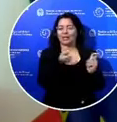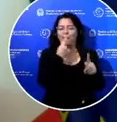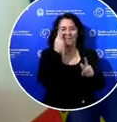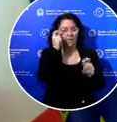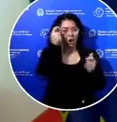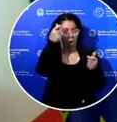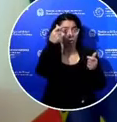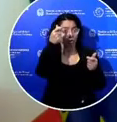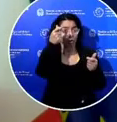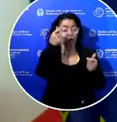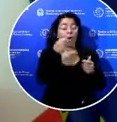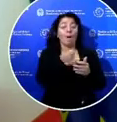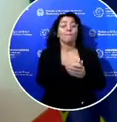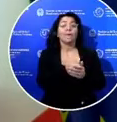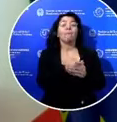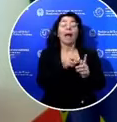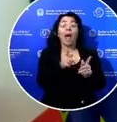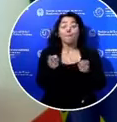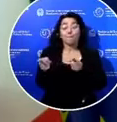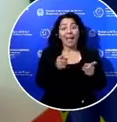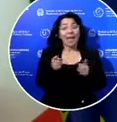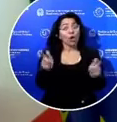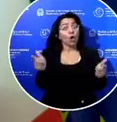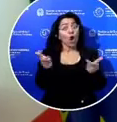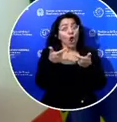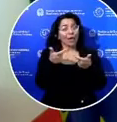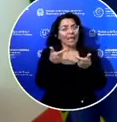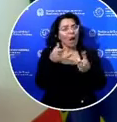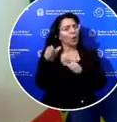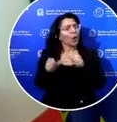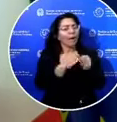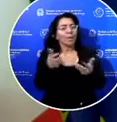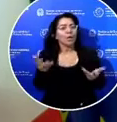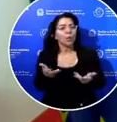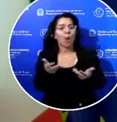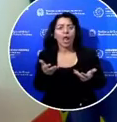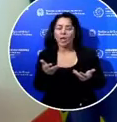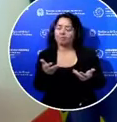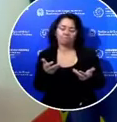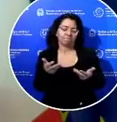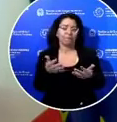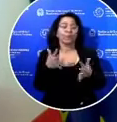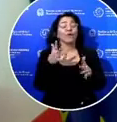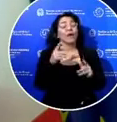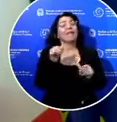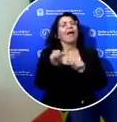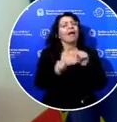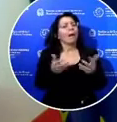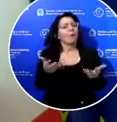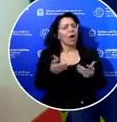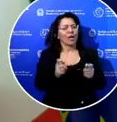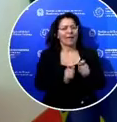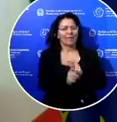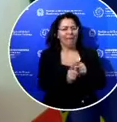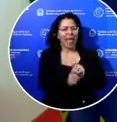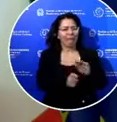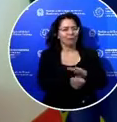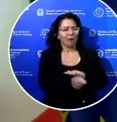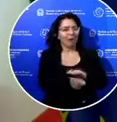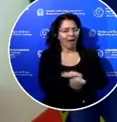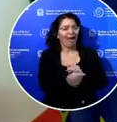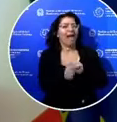che con il lockdown qualche cosa sia cambiato, forse è cambiato lo smercio al dettaglio, anche se forme